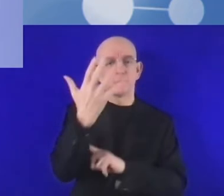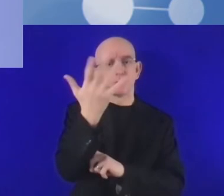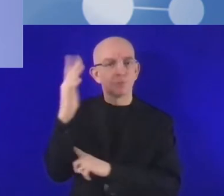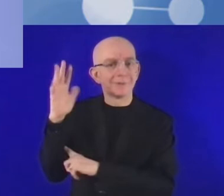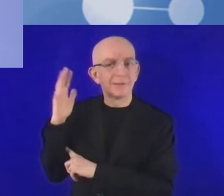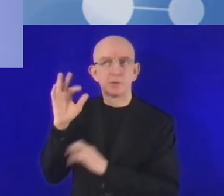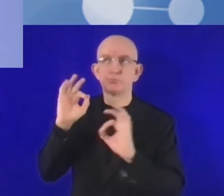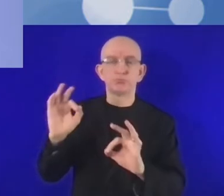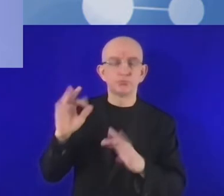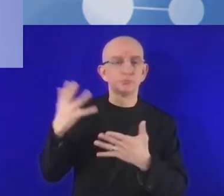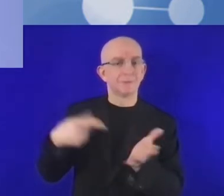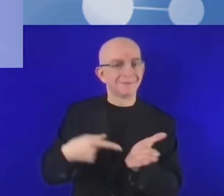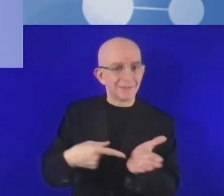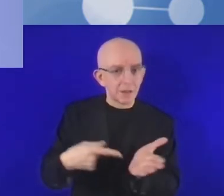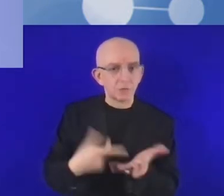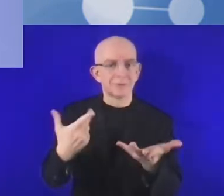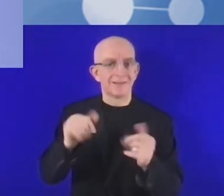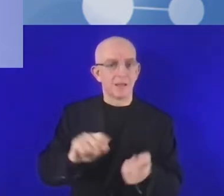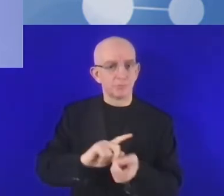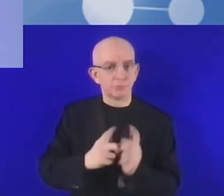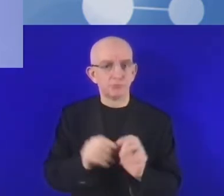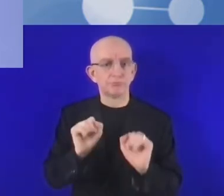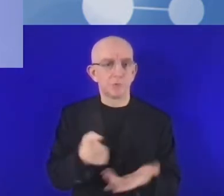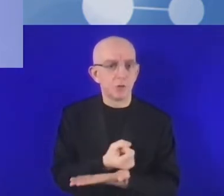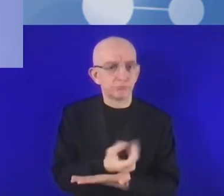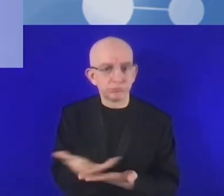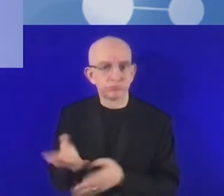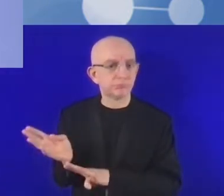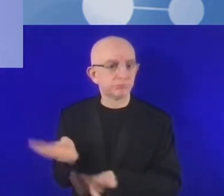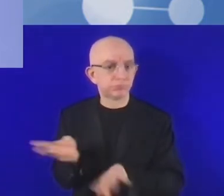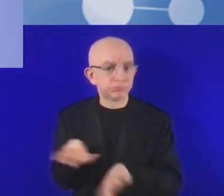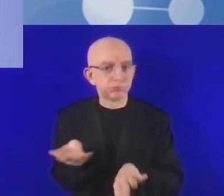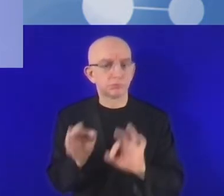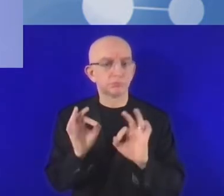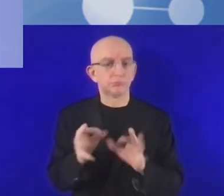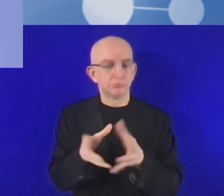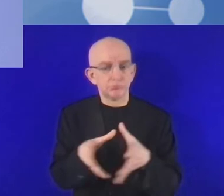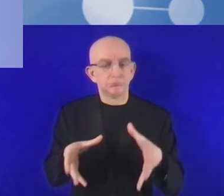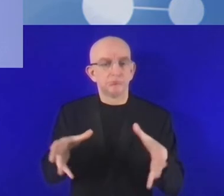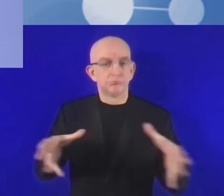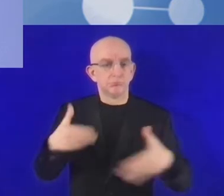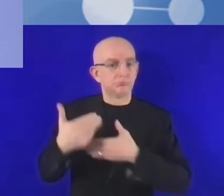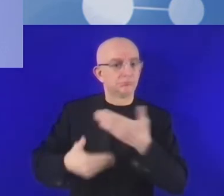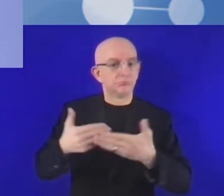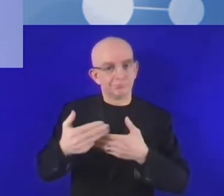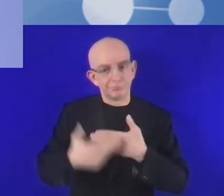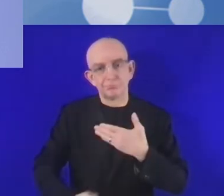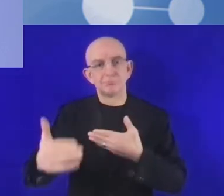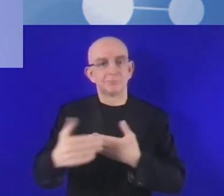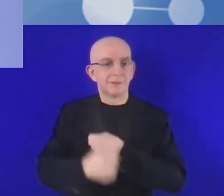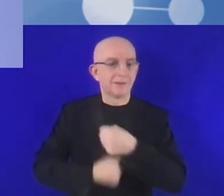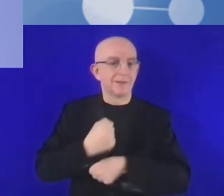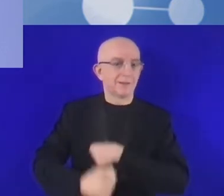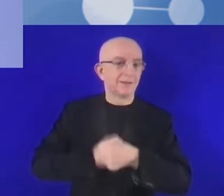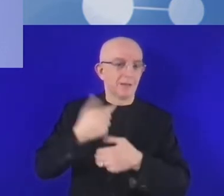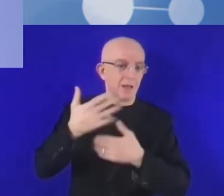个数字技术和这个绿色技术的需求会越来越大。所以如果